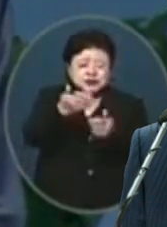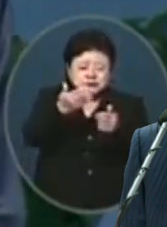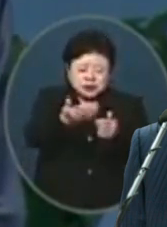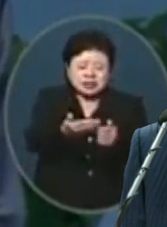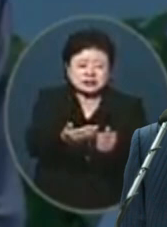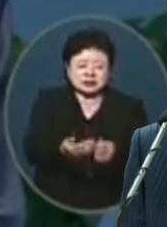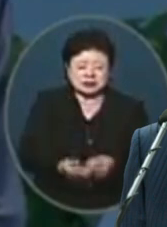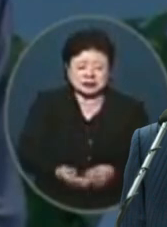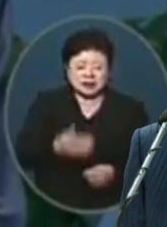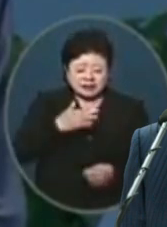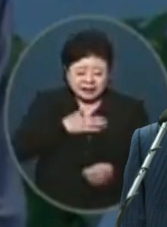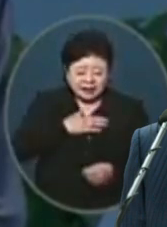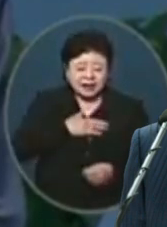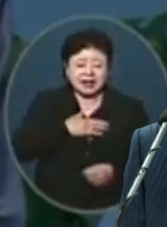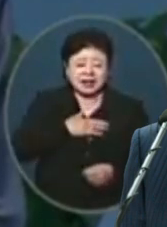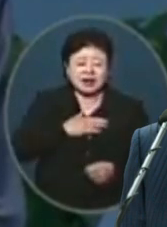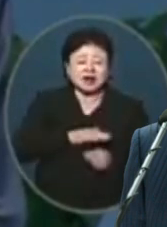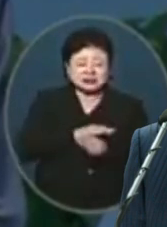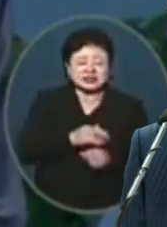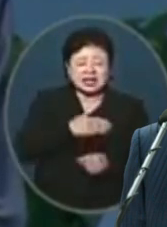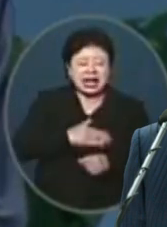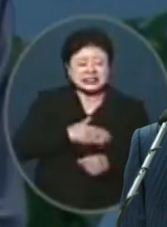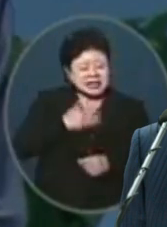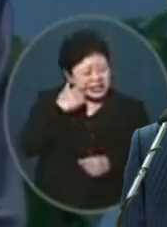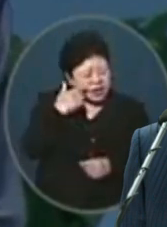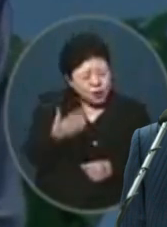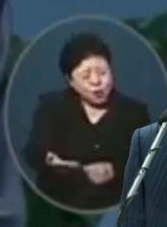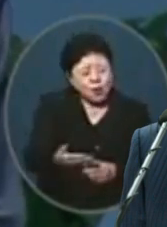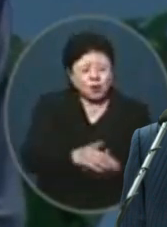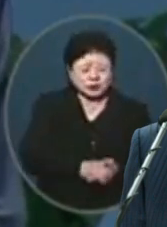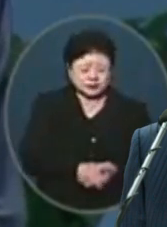주님 내가 어떻게 사랑하는지 알지 않아요?